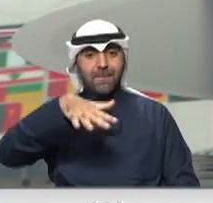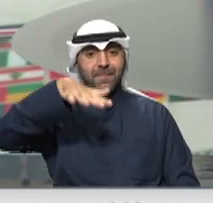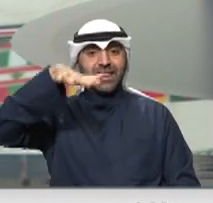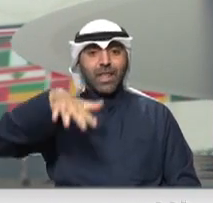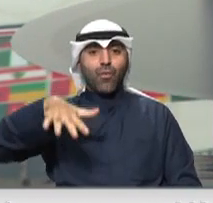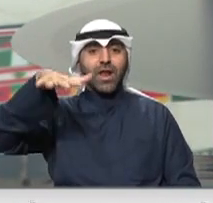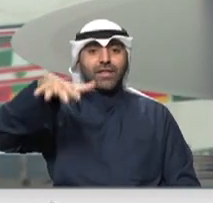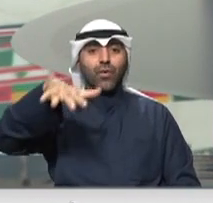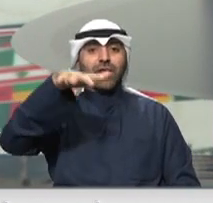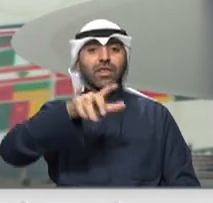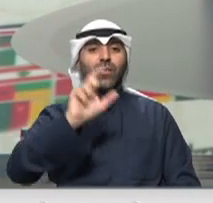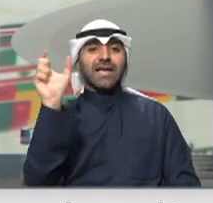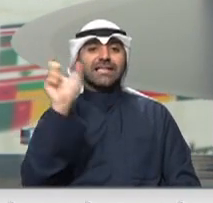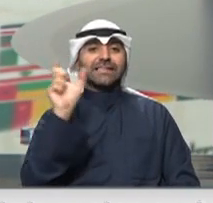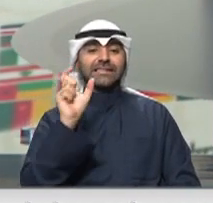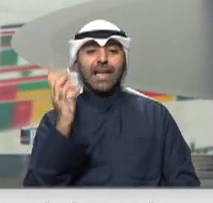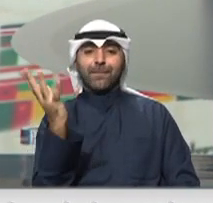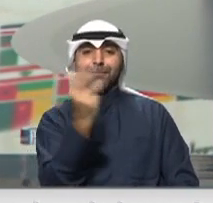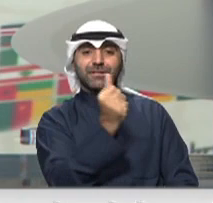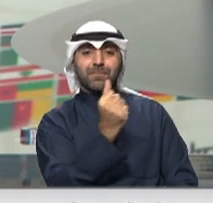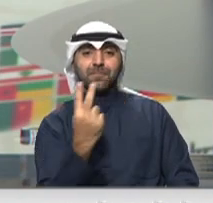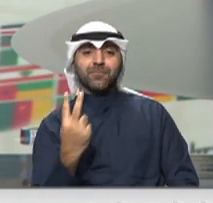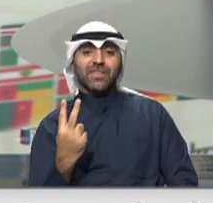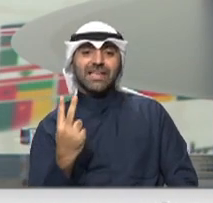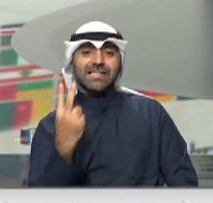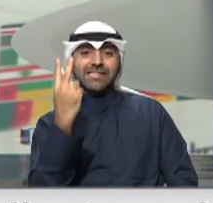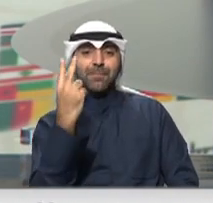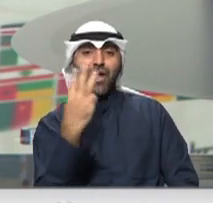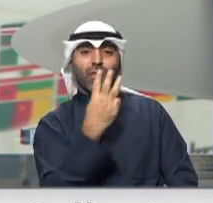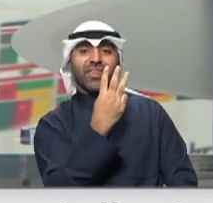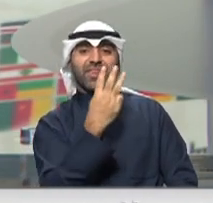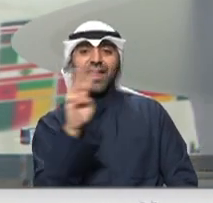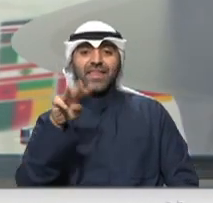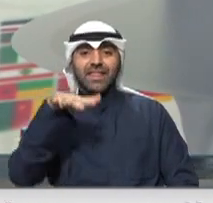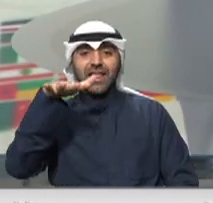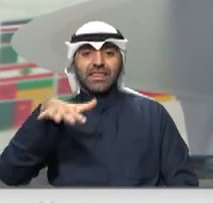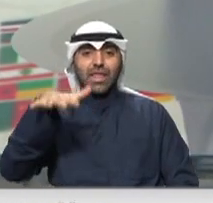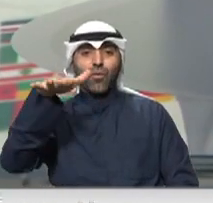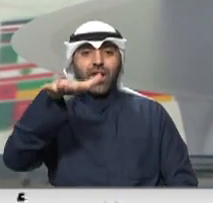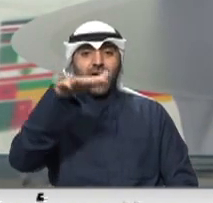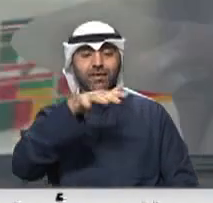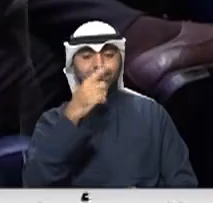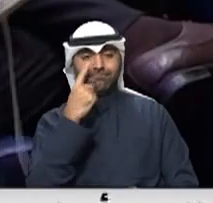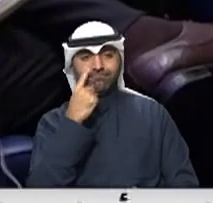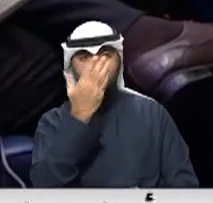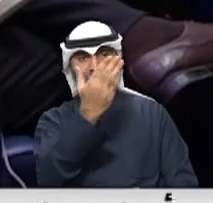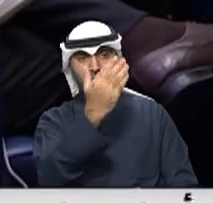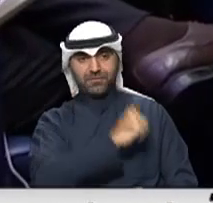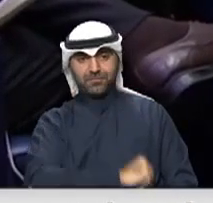متعددة تعنى بالإسلام والمسلمين وعلى رأسها القضية الفلسطينية.